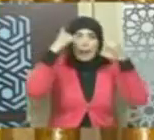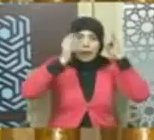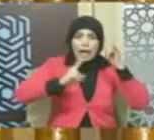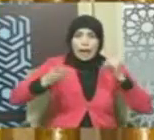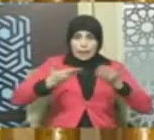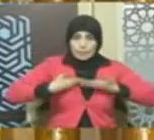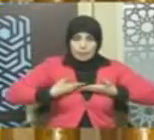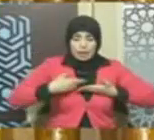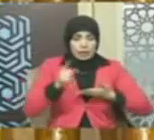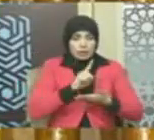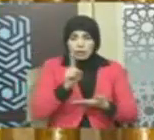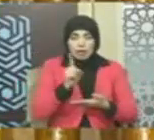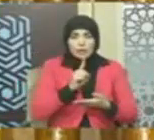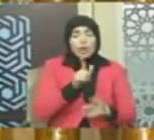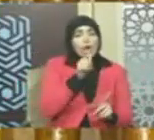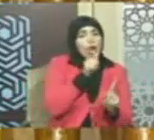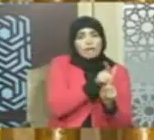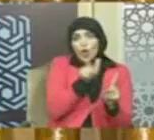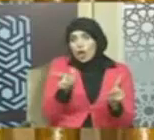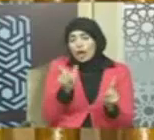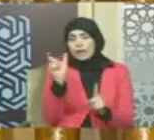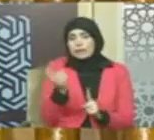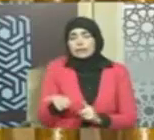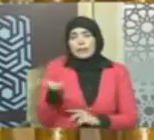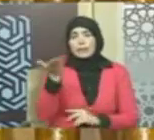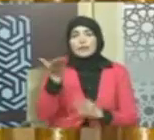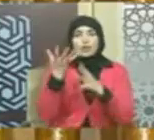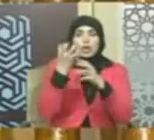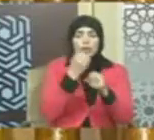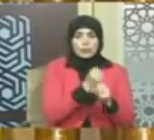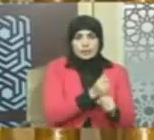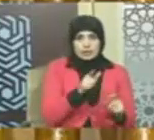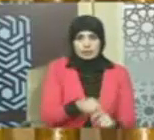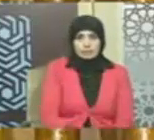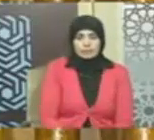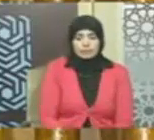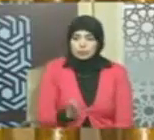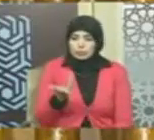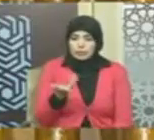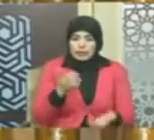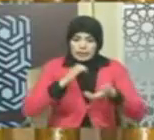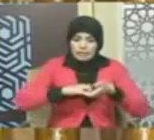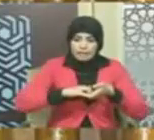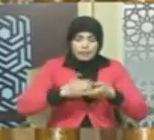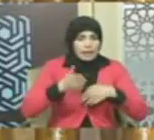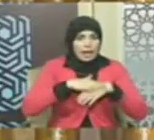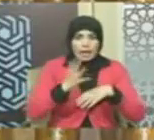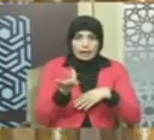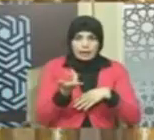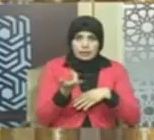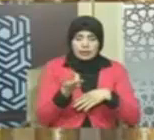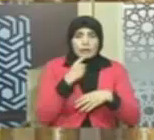فقال له النبي صلى الله عليه وسلم: فعلى ما بايعتني وعلى